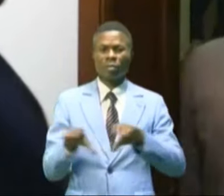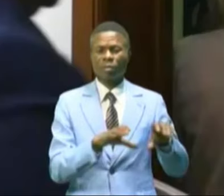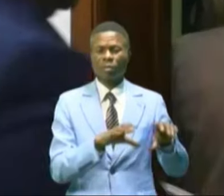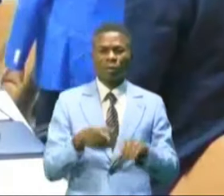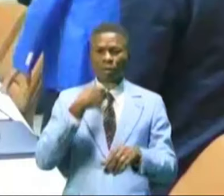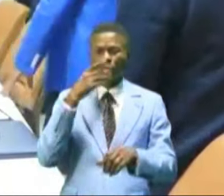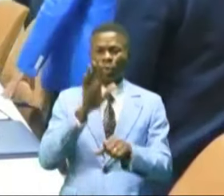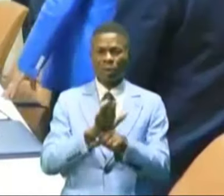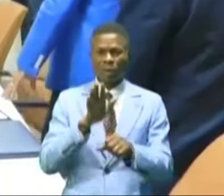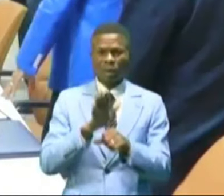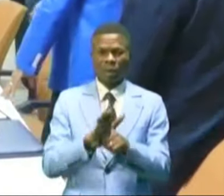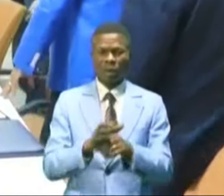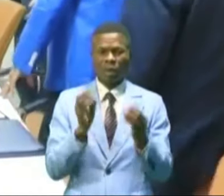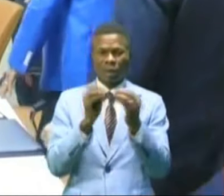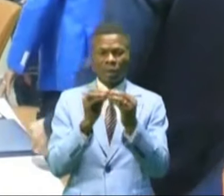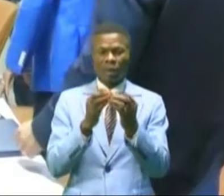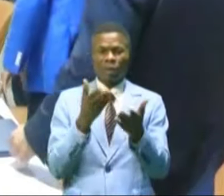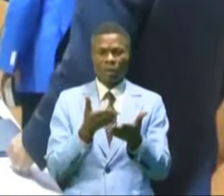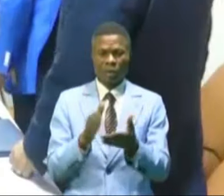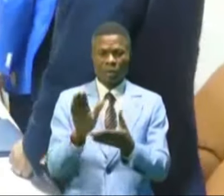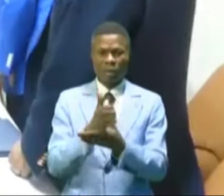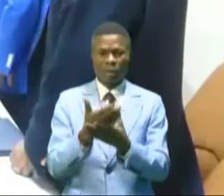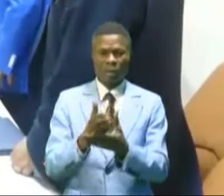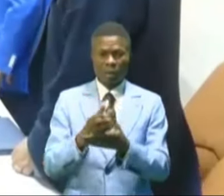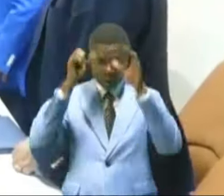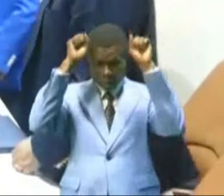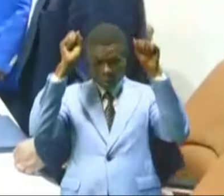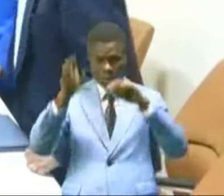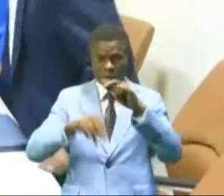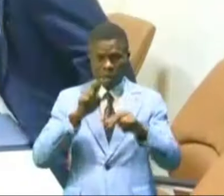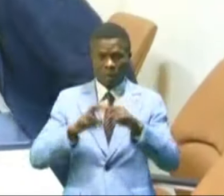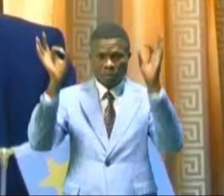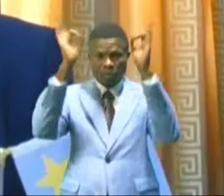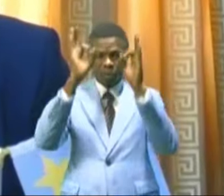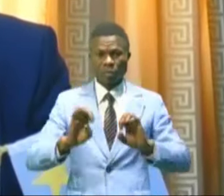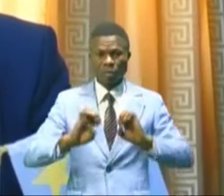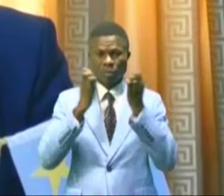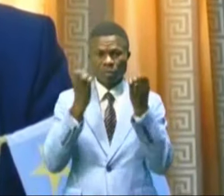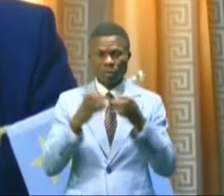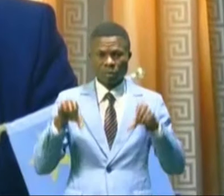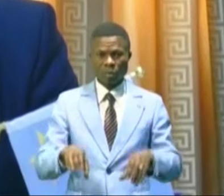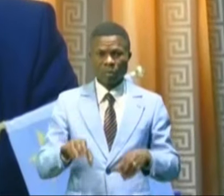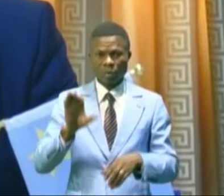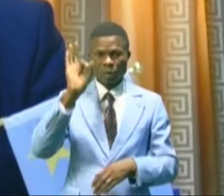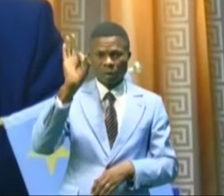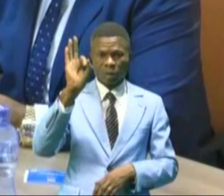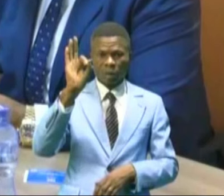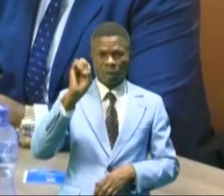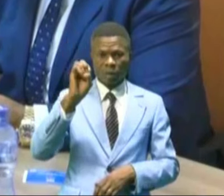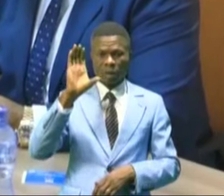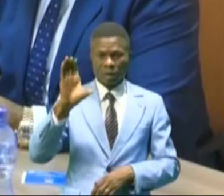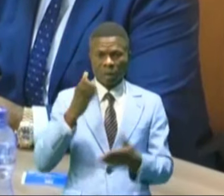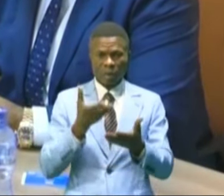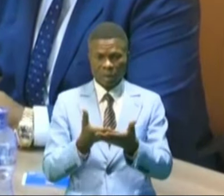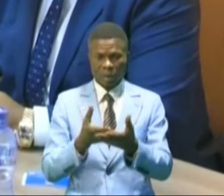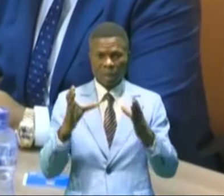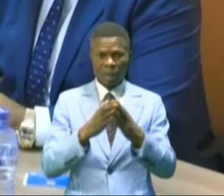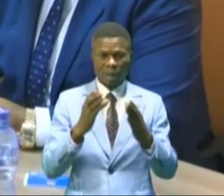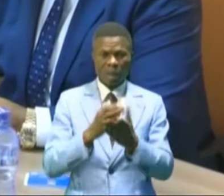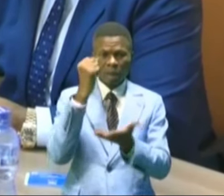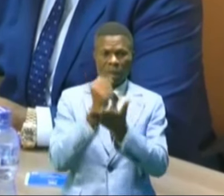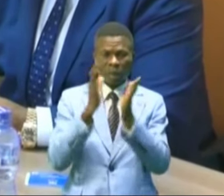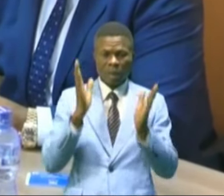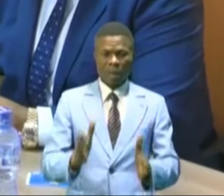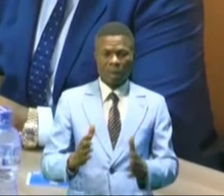parlé au cours de cette rencontre entre le président national de la Fédération des entreprises du Congo, FEC, Robert Malumba, et